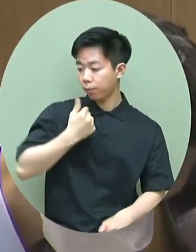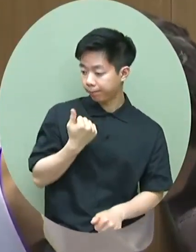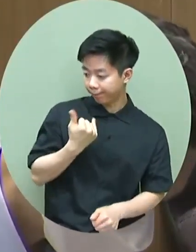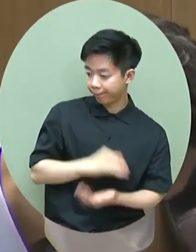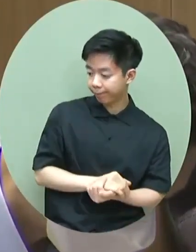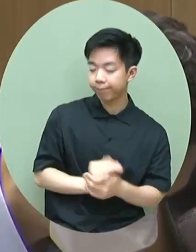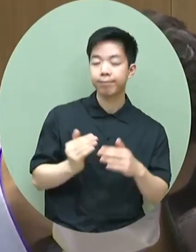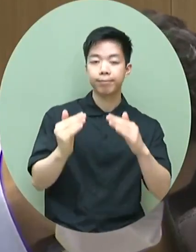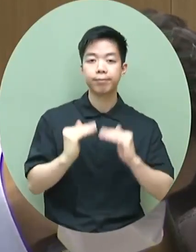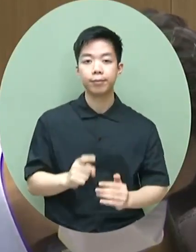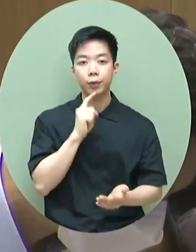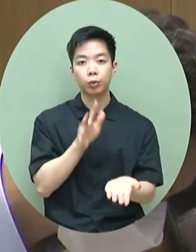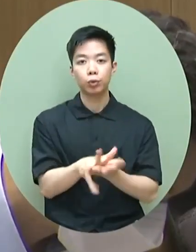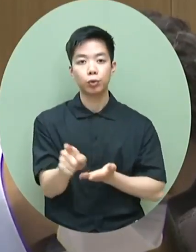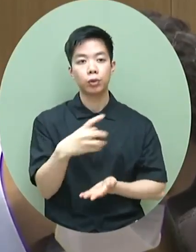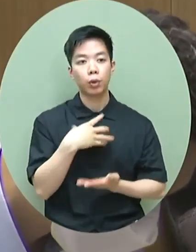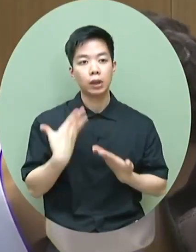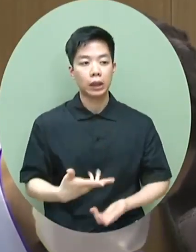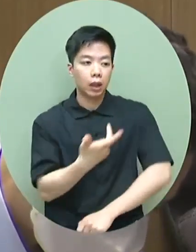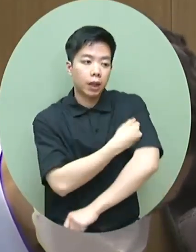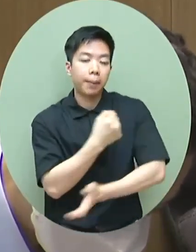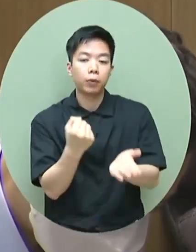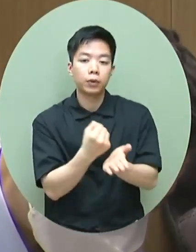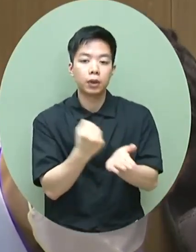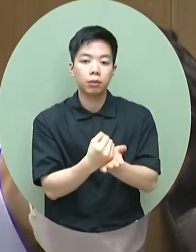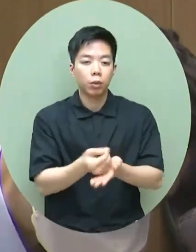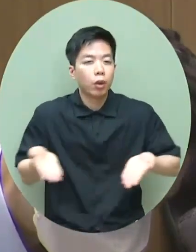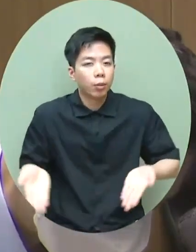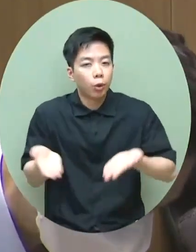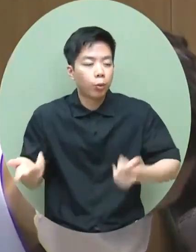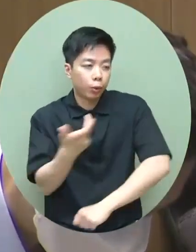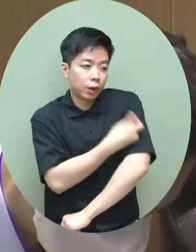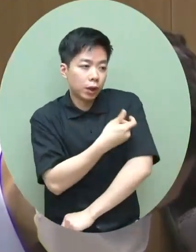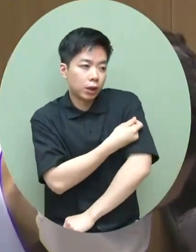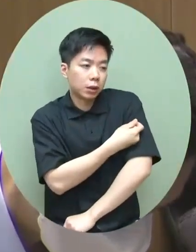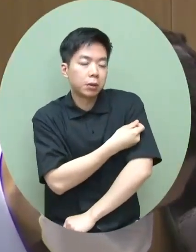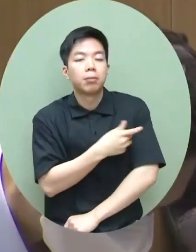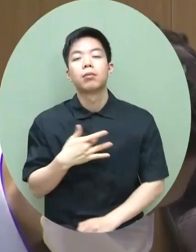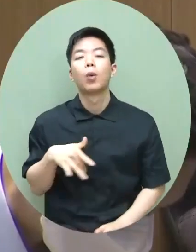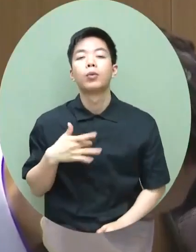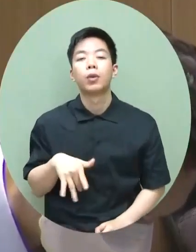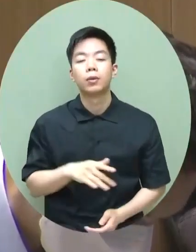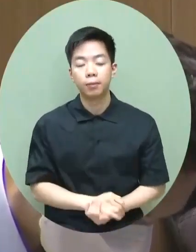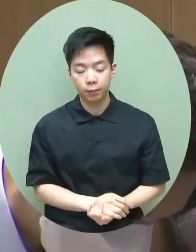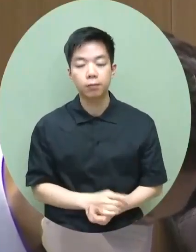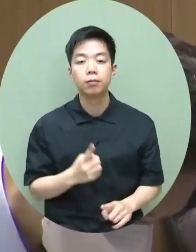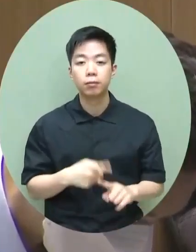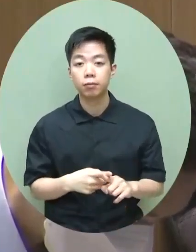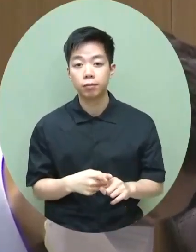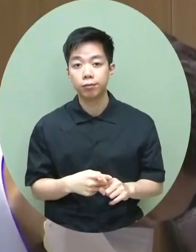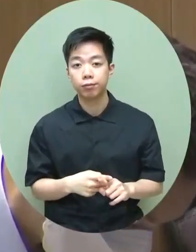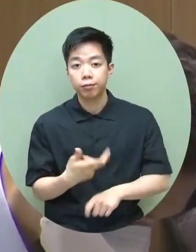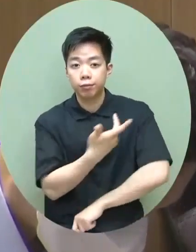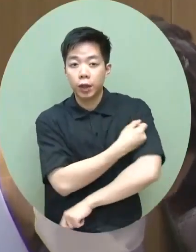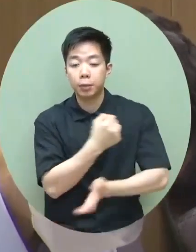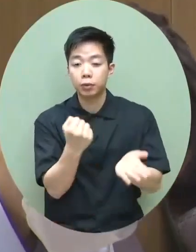未能夠有效推高個疫苗接種率啦，就建議當局或者要考慮進一步對疫苗通行證相關措施加辣啦，